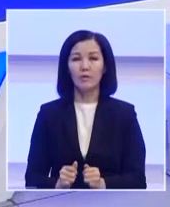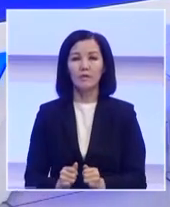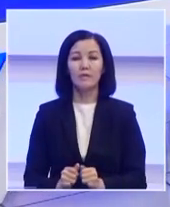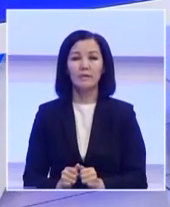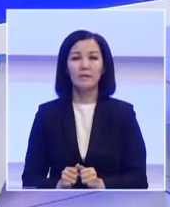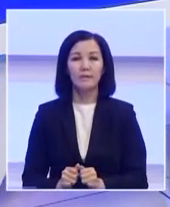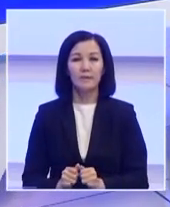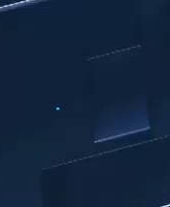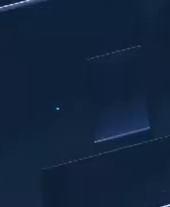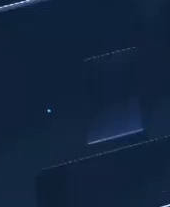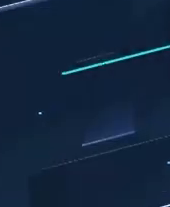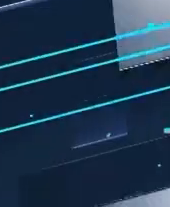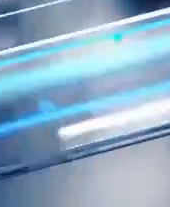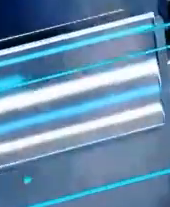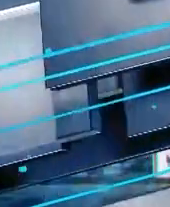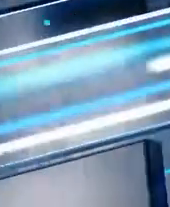көретіндеріңіз.